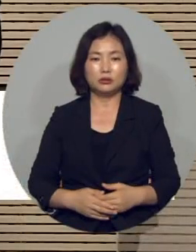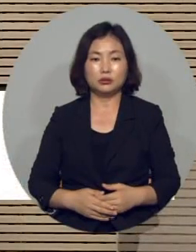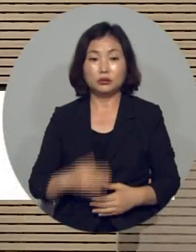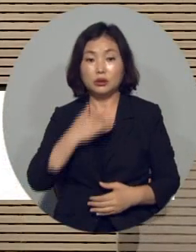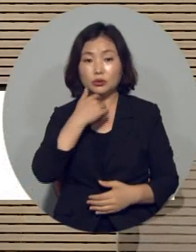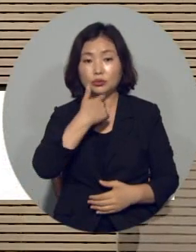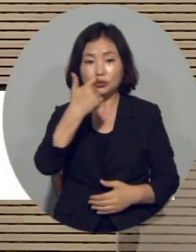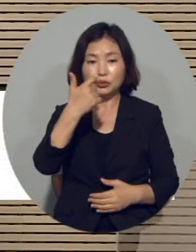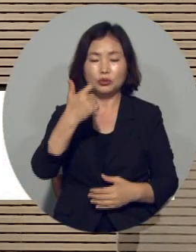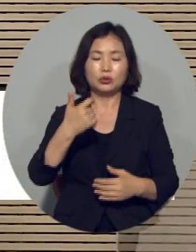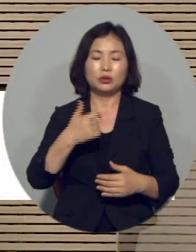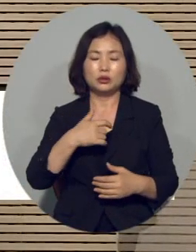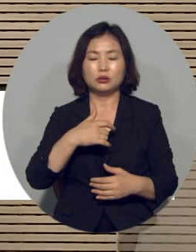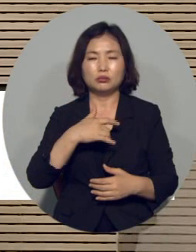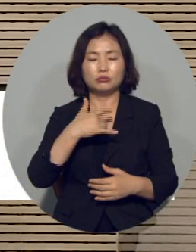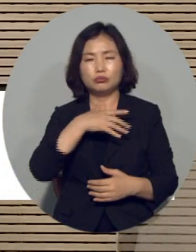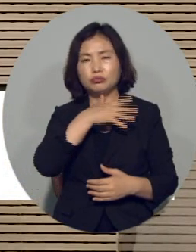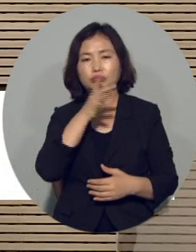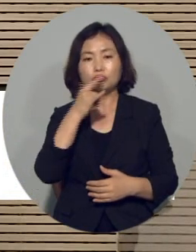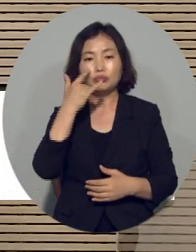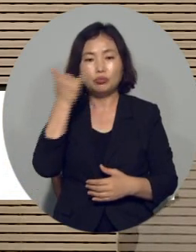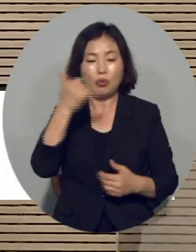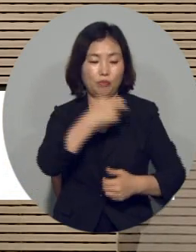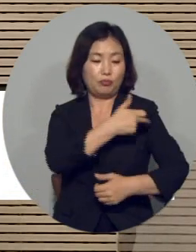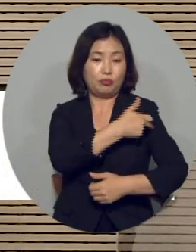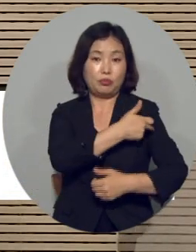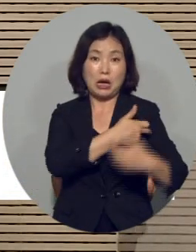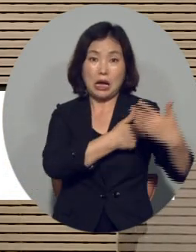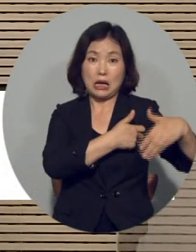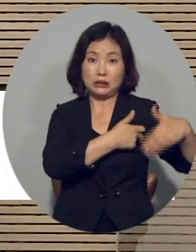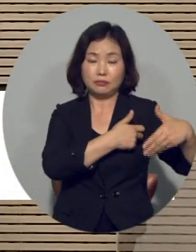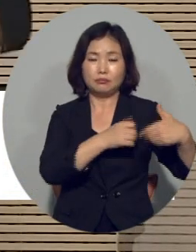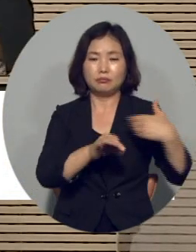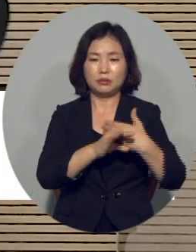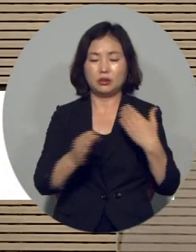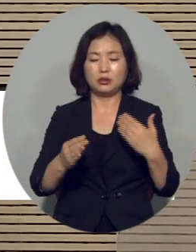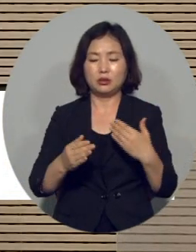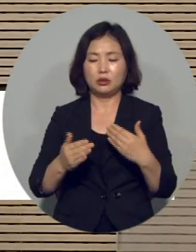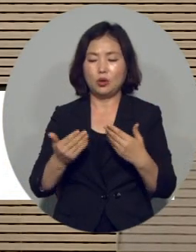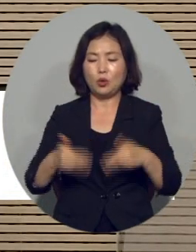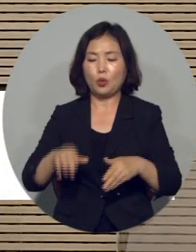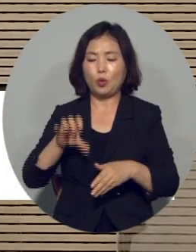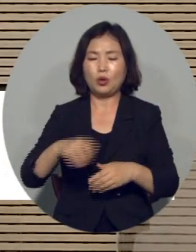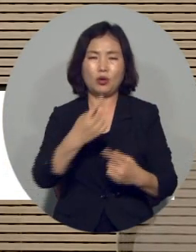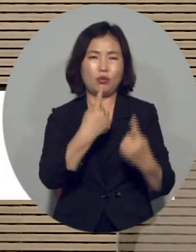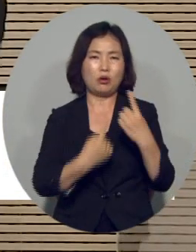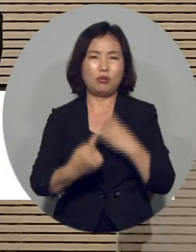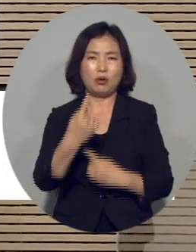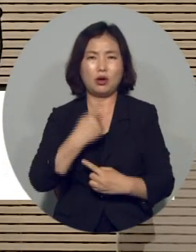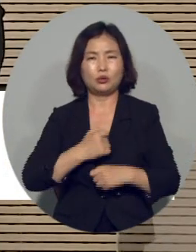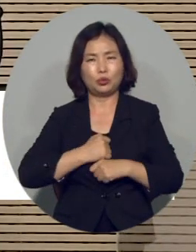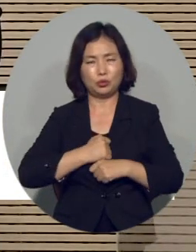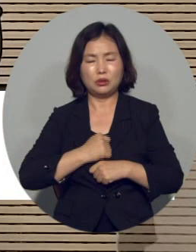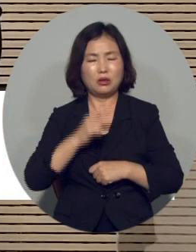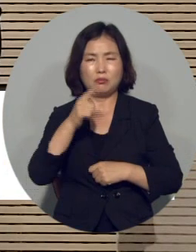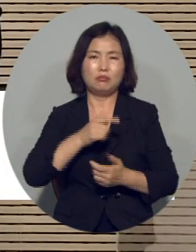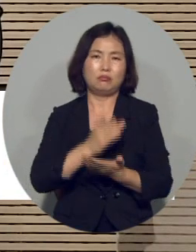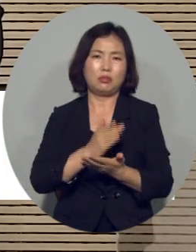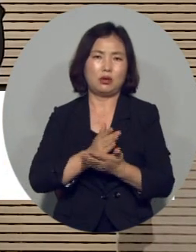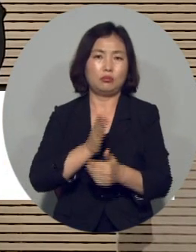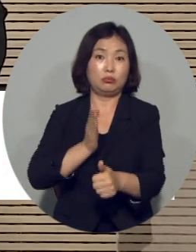부모님께서 아직 적정을 말려 자신 경우에는 귀성 귀양을 자제해 주시기를 거듭 요청드립니다